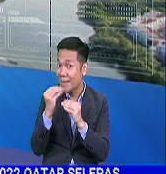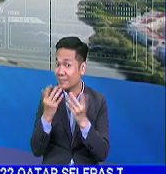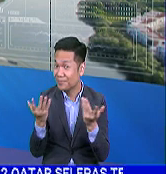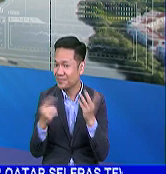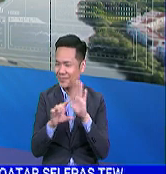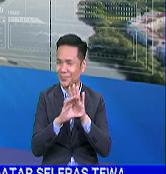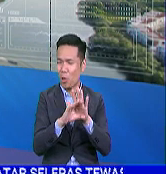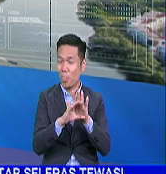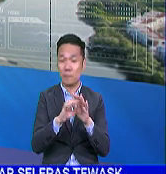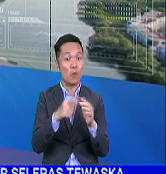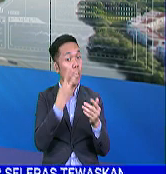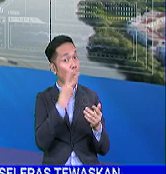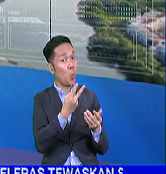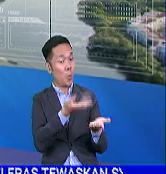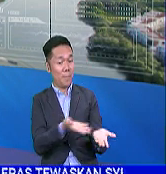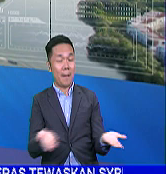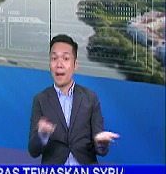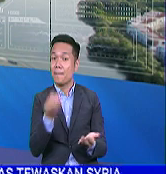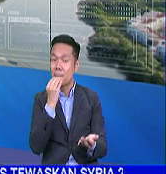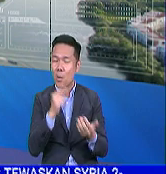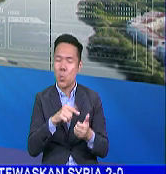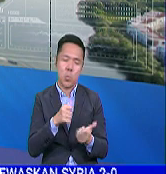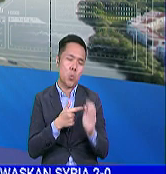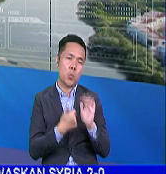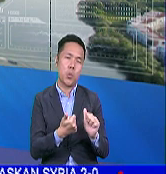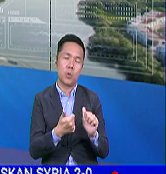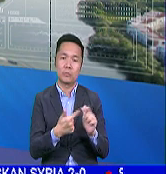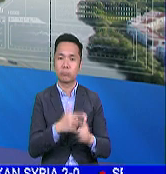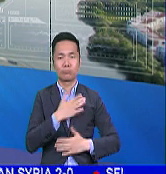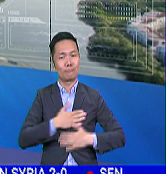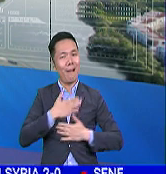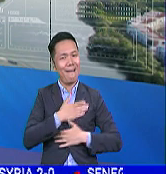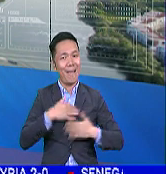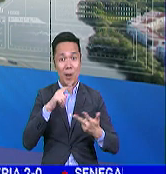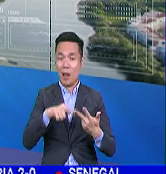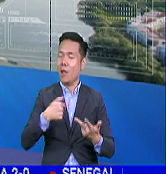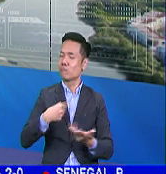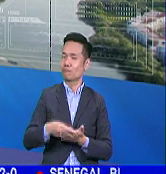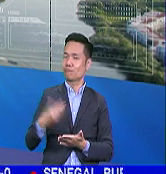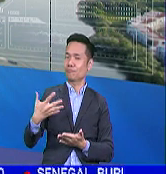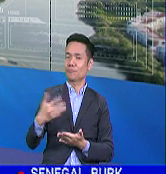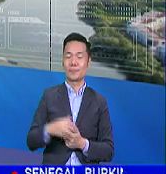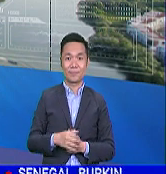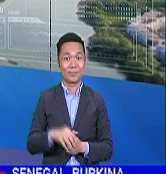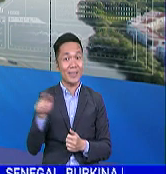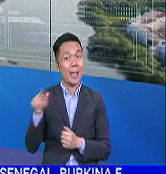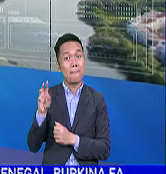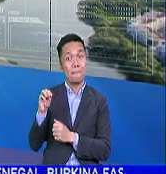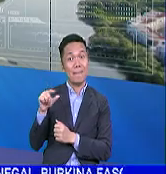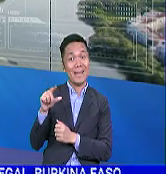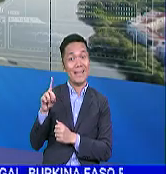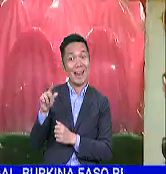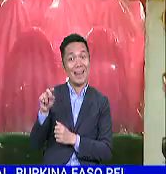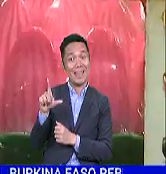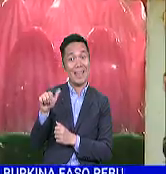antara lain membawa simbol kemewahan, kekayaan dan kebahagiaan. Ikuti perkongsian wartawan Magdalena Depol.